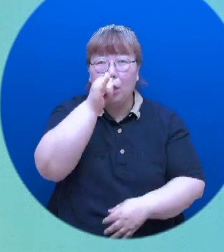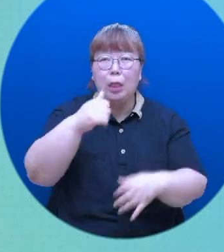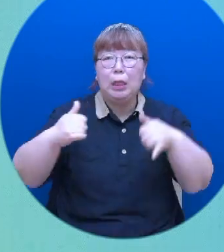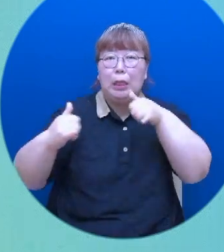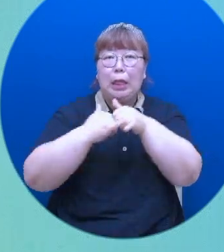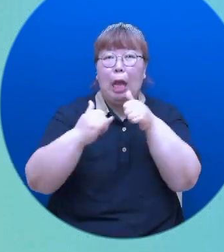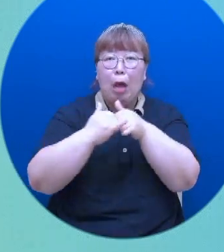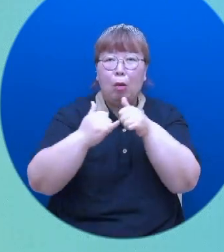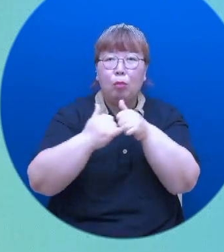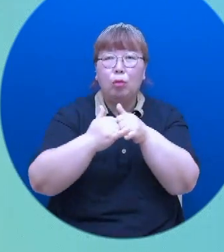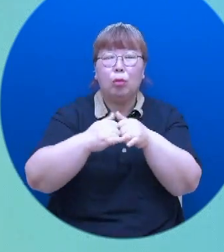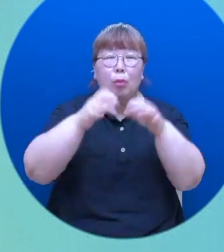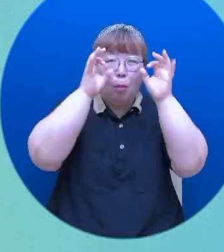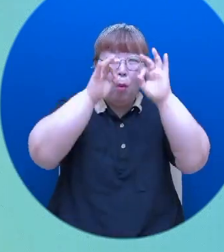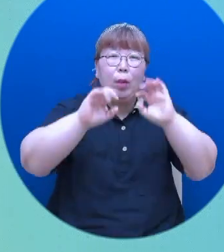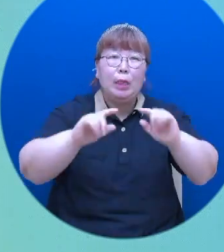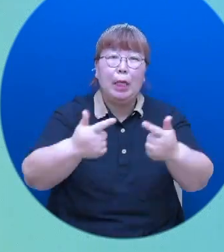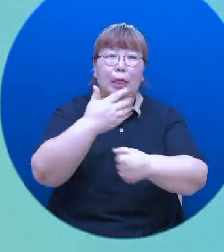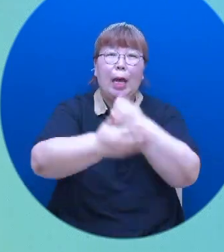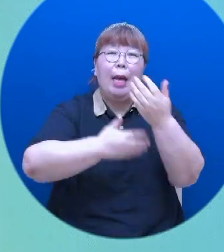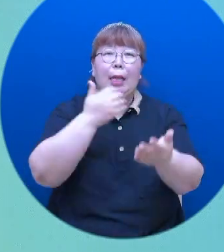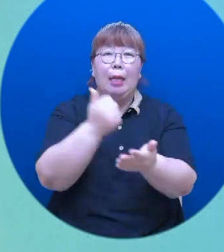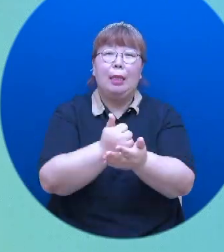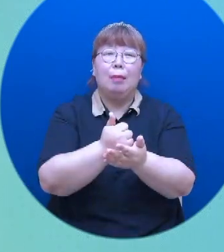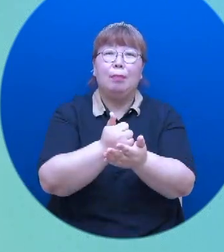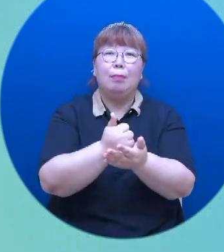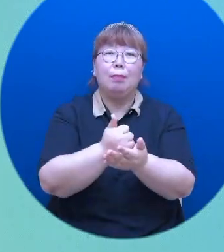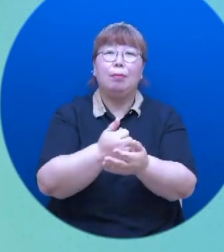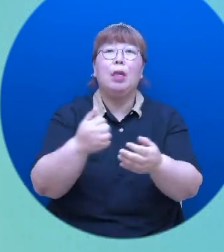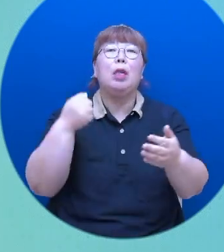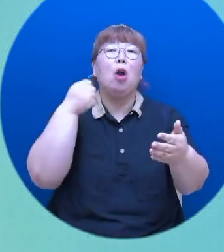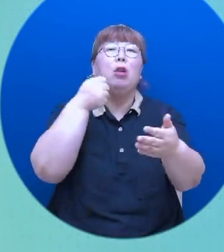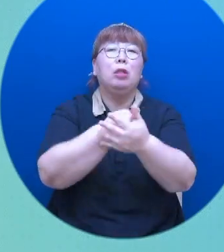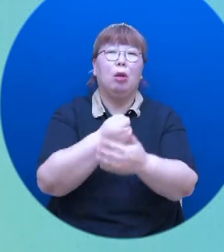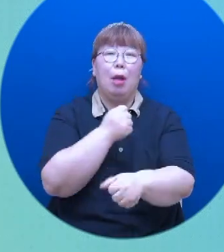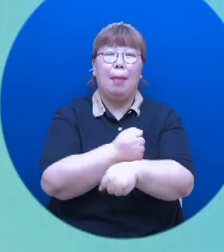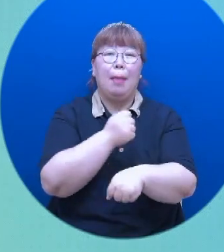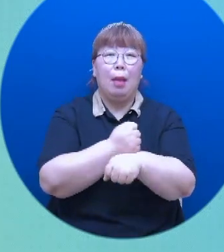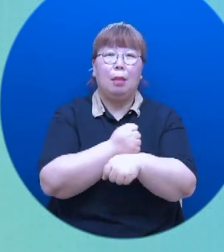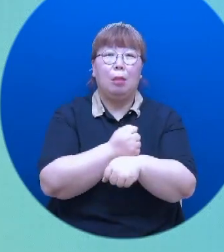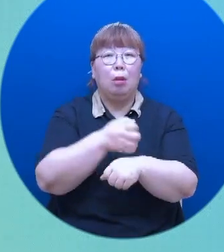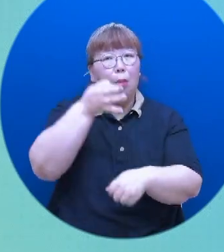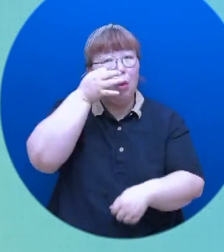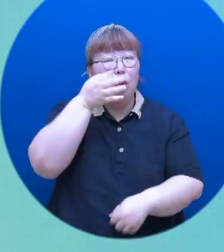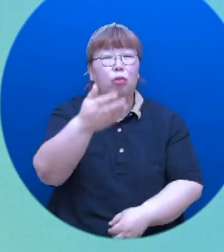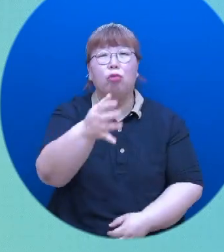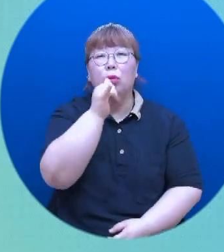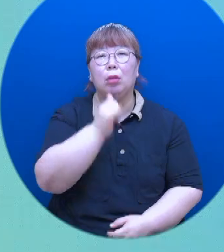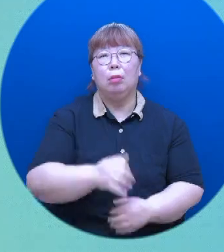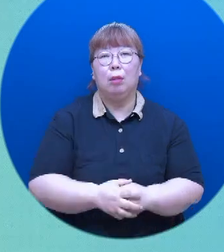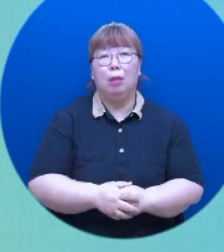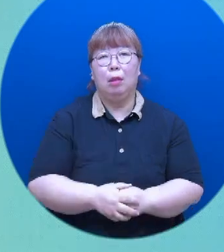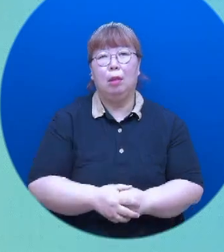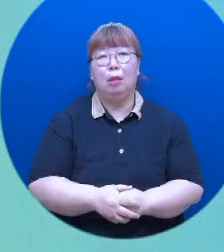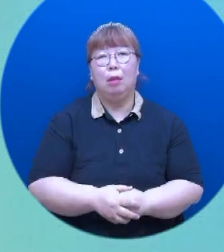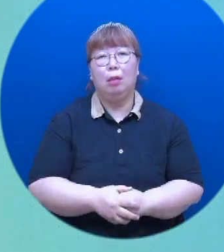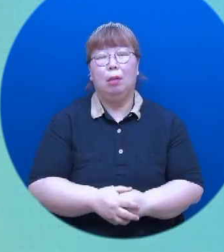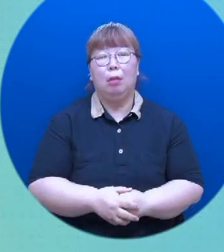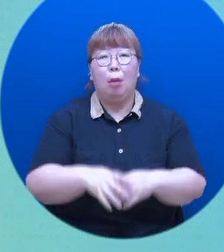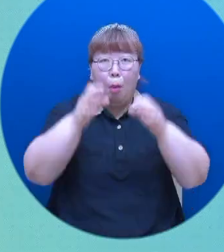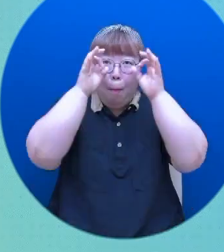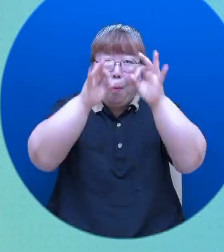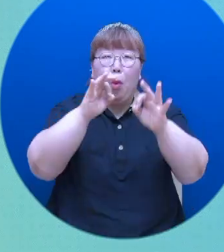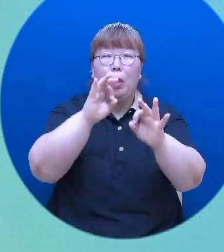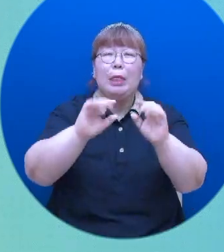보이지 않는 하나님에 의하여 결정된다는 걸 실험적으로 보여주는 말씀이잖아요. 보이지 않는